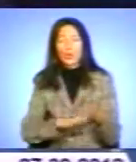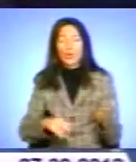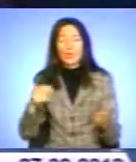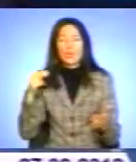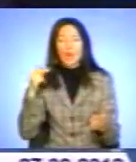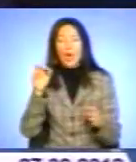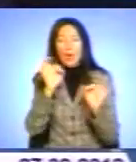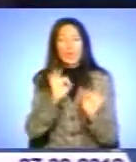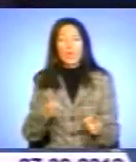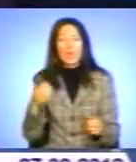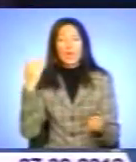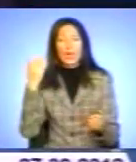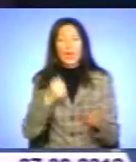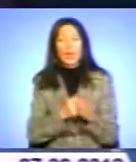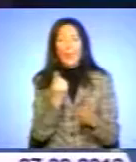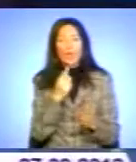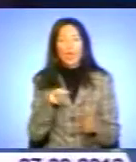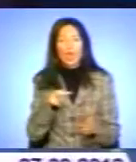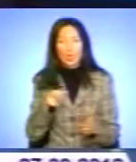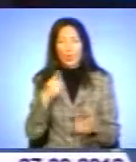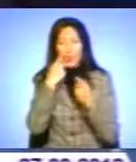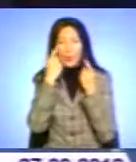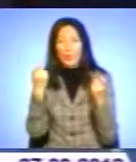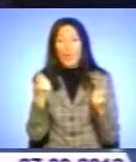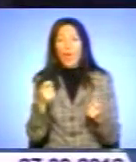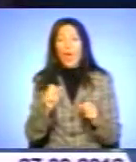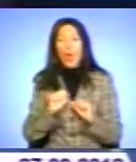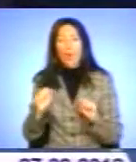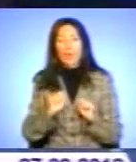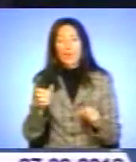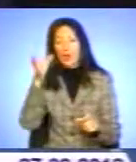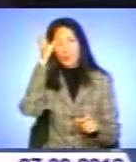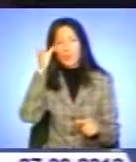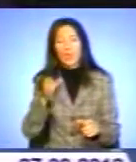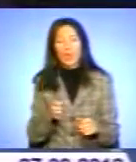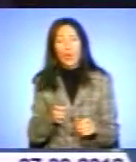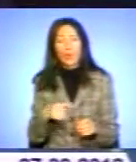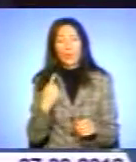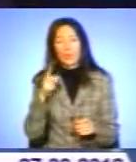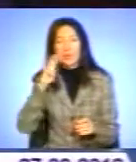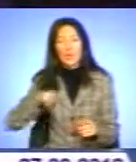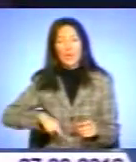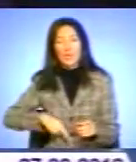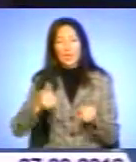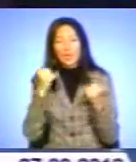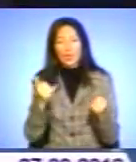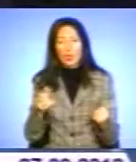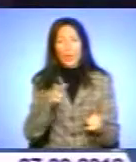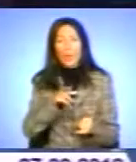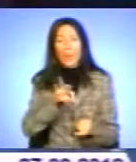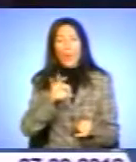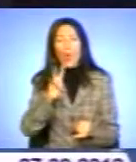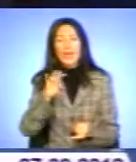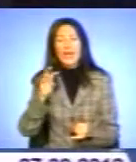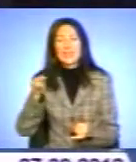до 1 листопада, повідомляє Управління освіти і науки обласної державної адміністрації. Сьогодні у Монастириськах